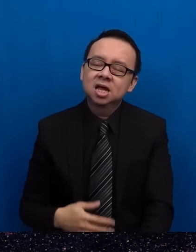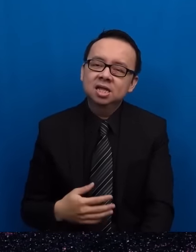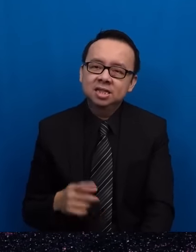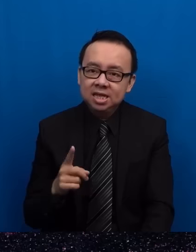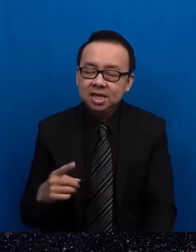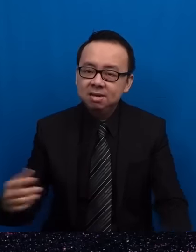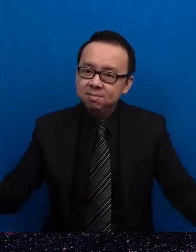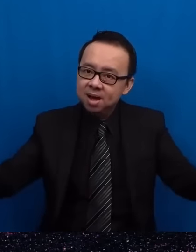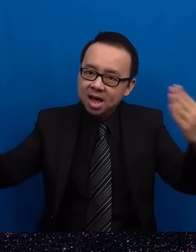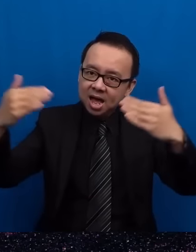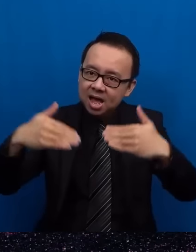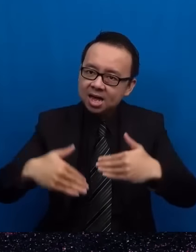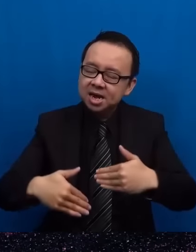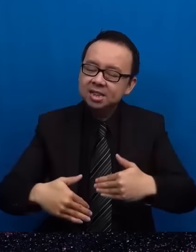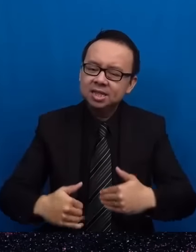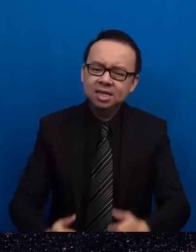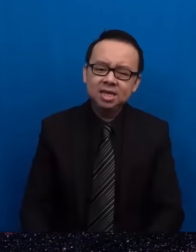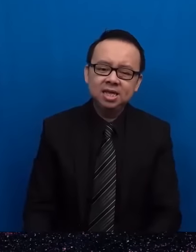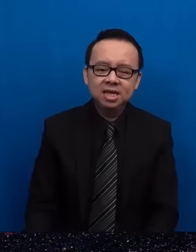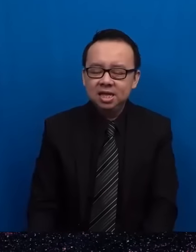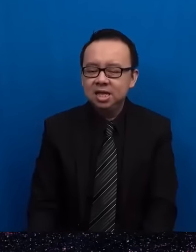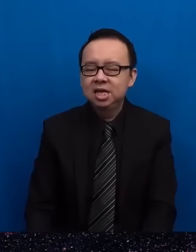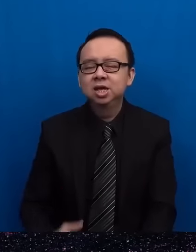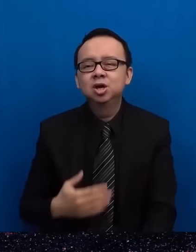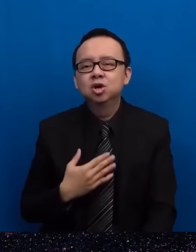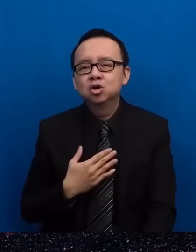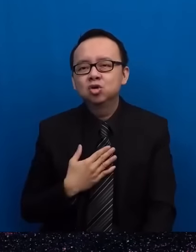saatnya kan tiba nanti,